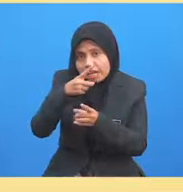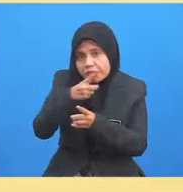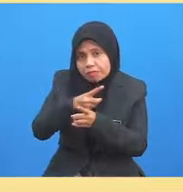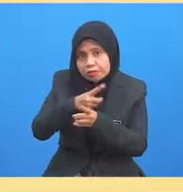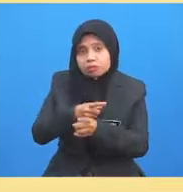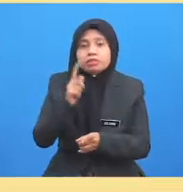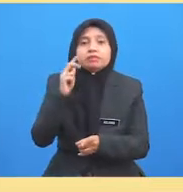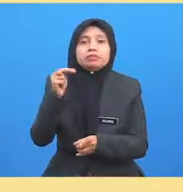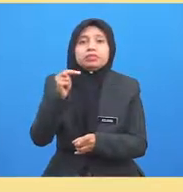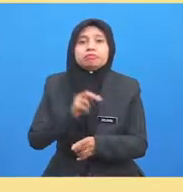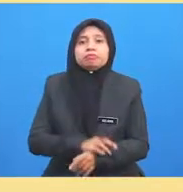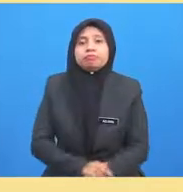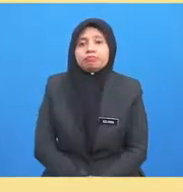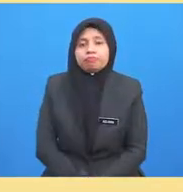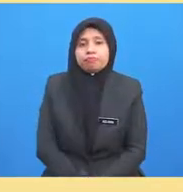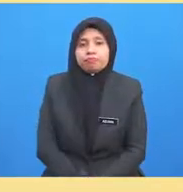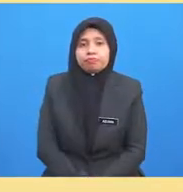dibina.